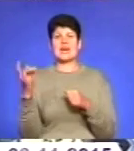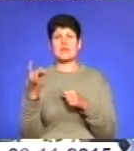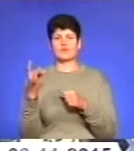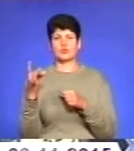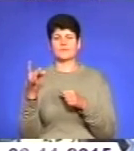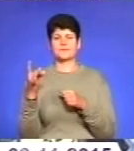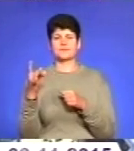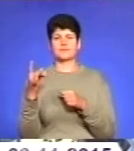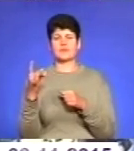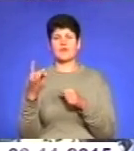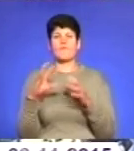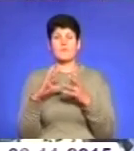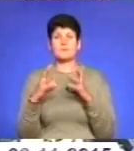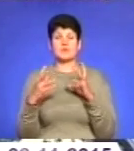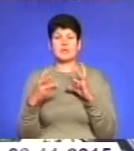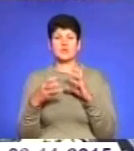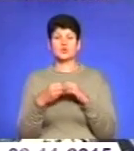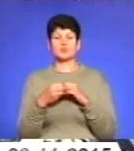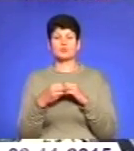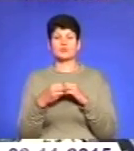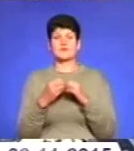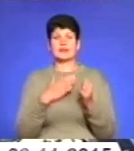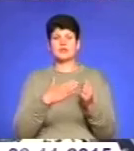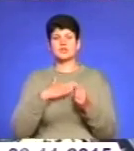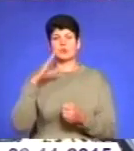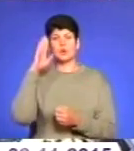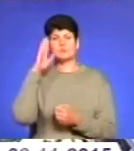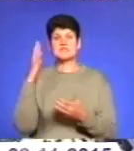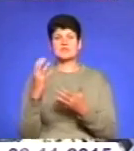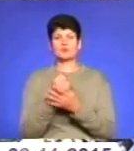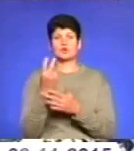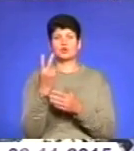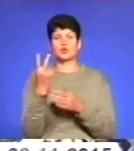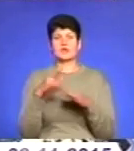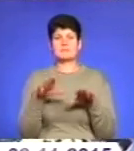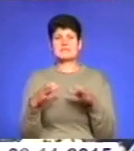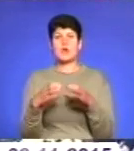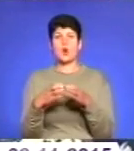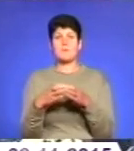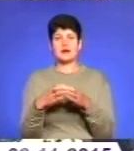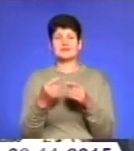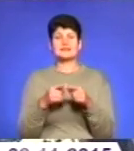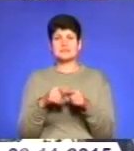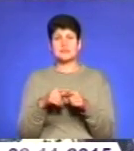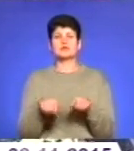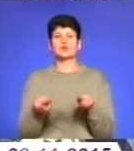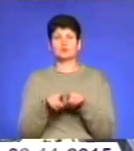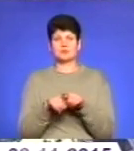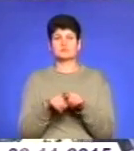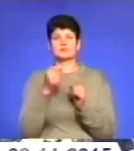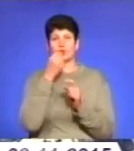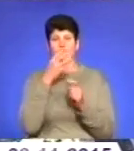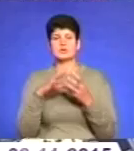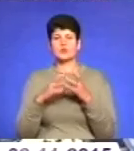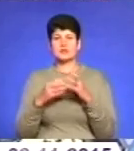І в підсумку наші хлопці здобули друге місце команди. Це теж досить пристойний результат